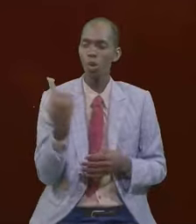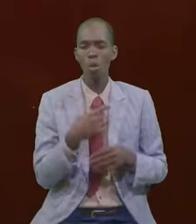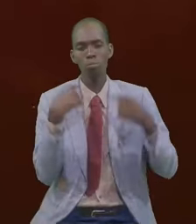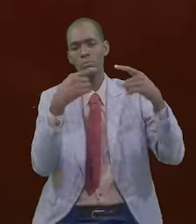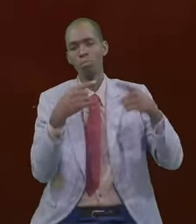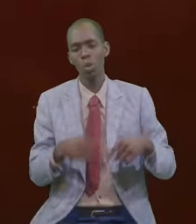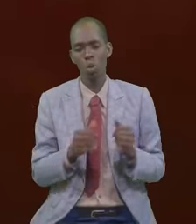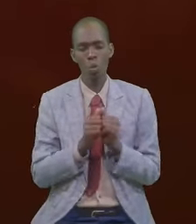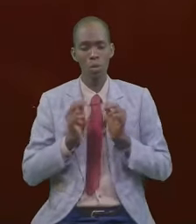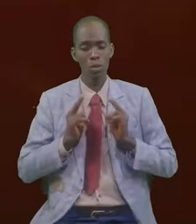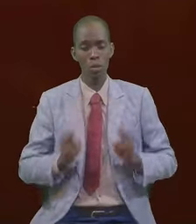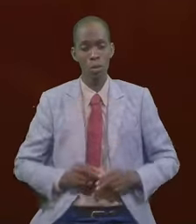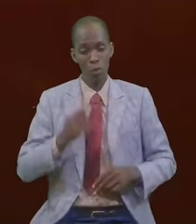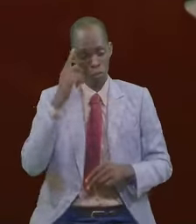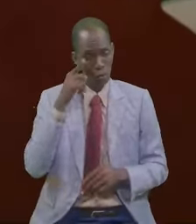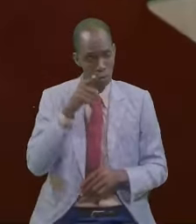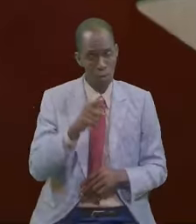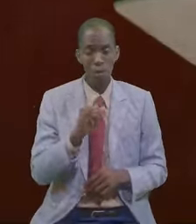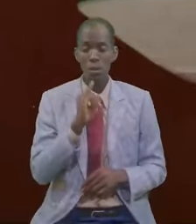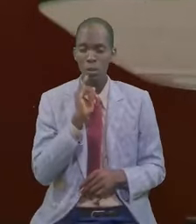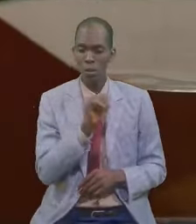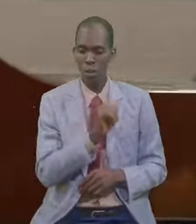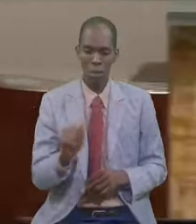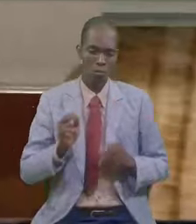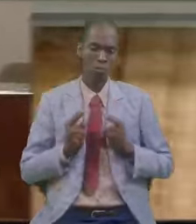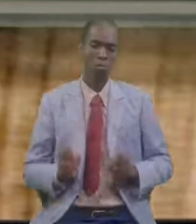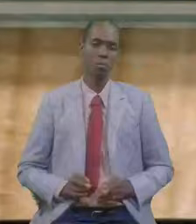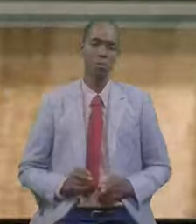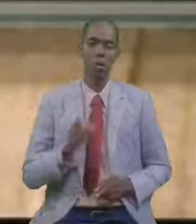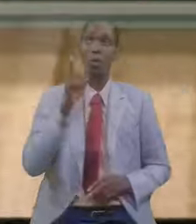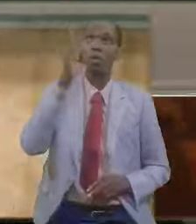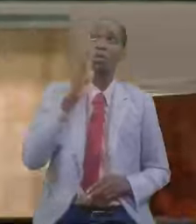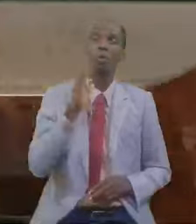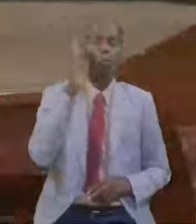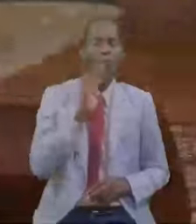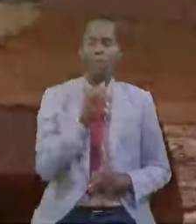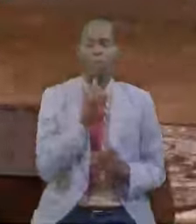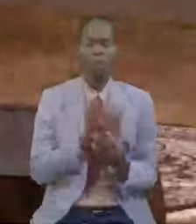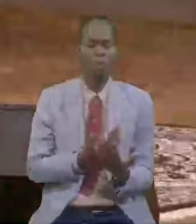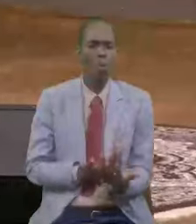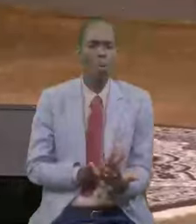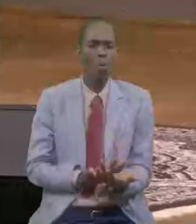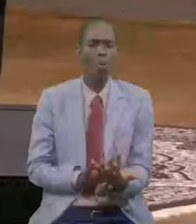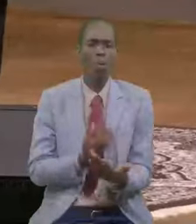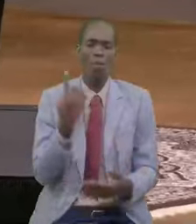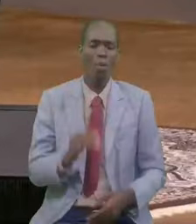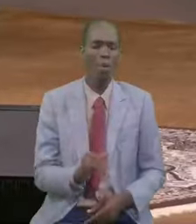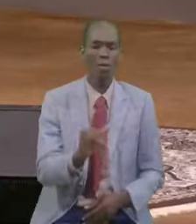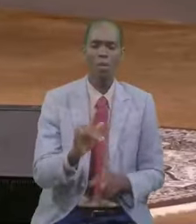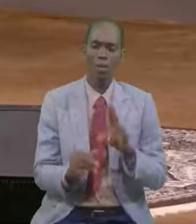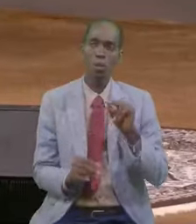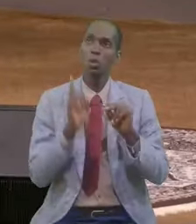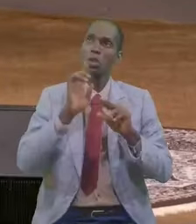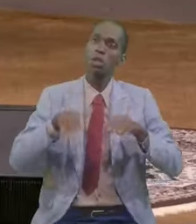pas contester toujours avec l'homme. Le Seigneur ne va pas attendre indéfiniment.